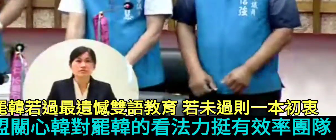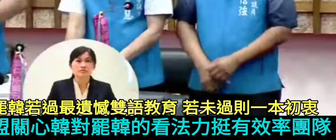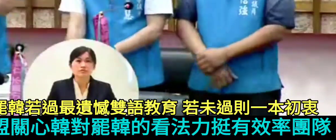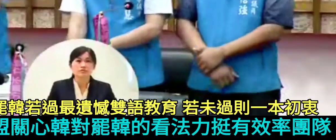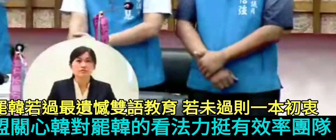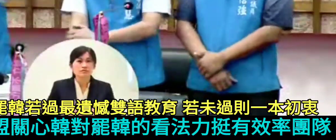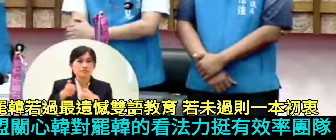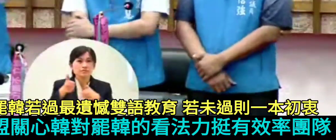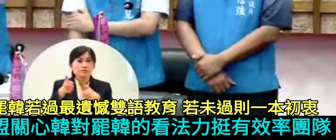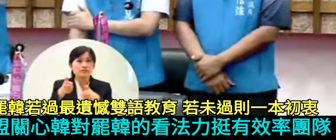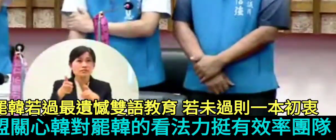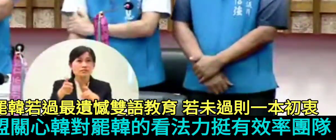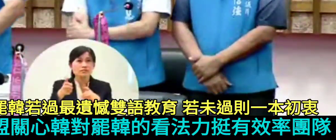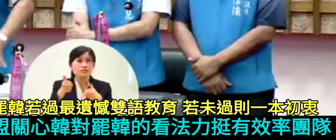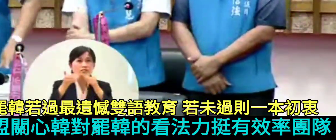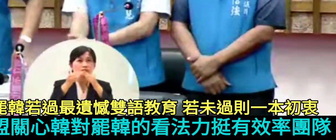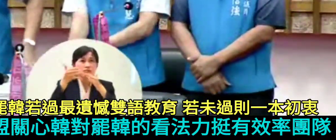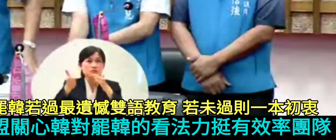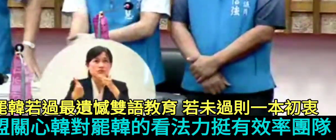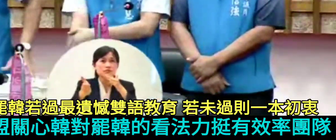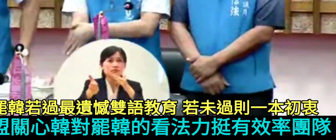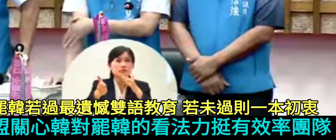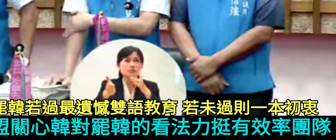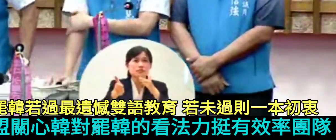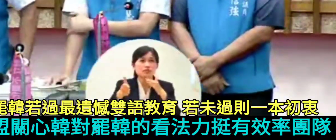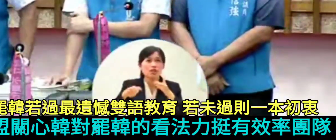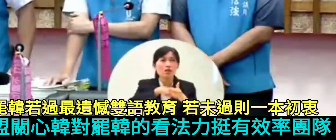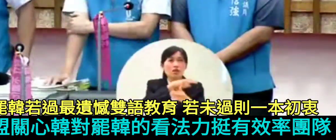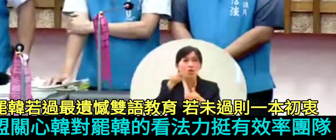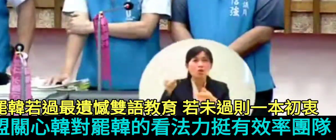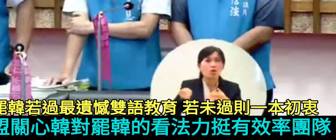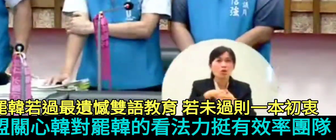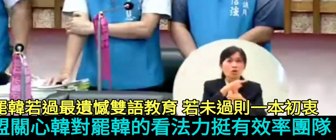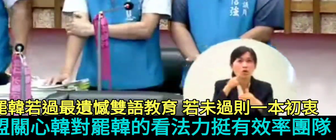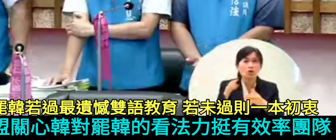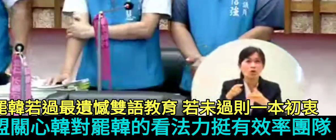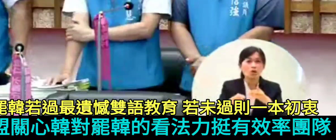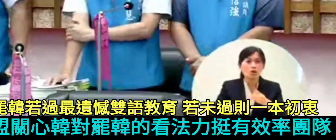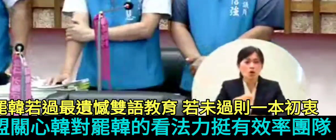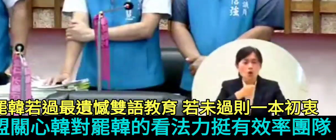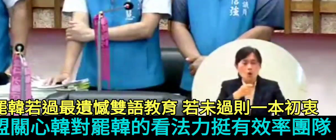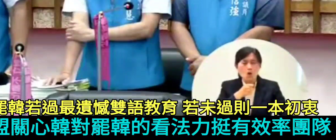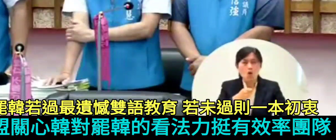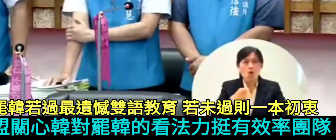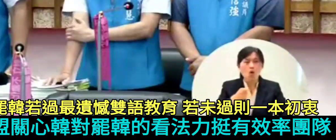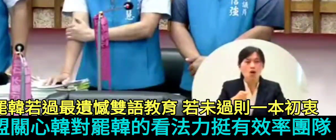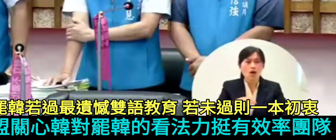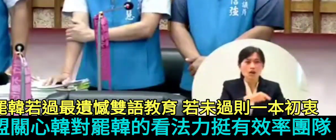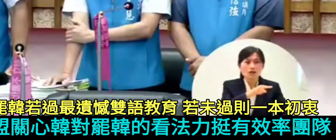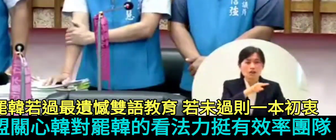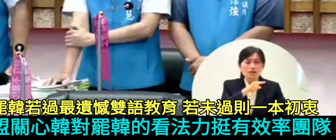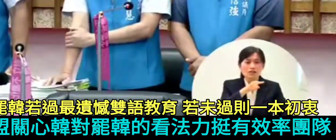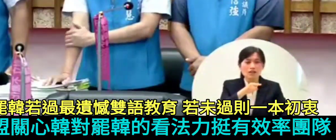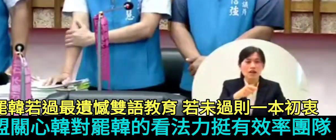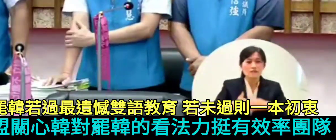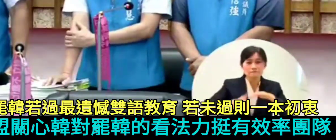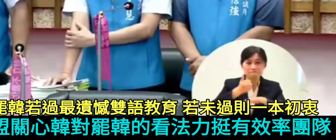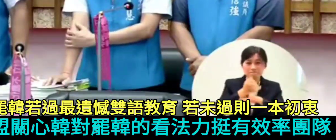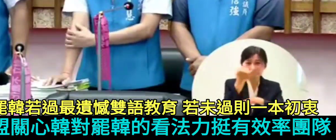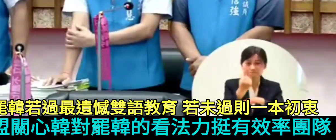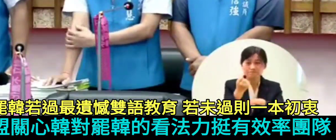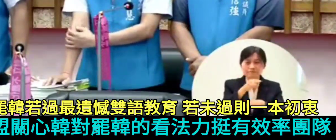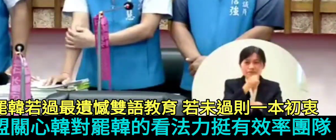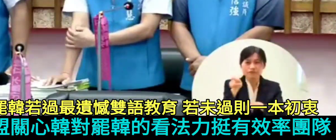谢谢，谢谢市长哈，啊，我们的主席了哈，大家好哈。基本上，